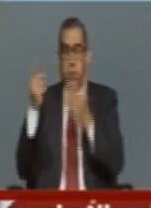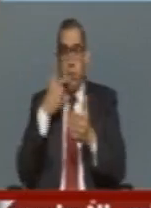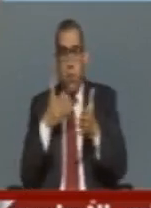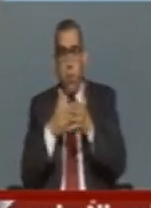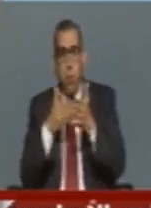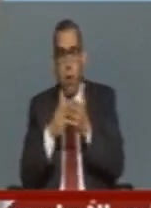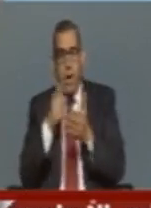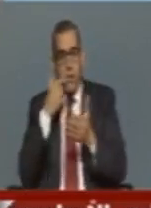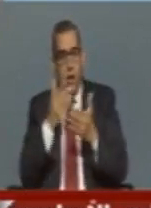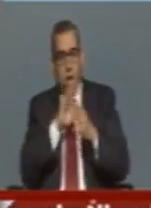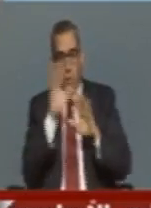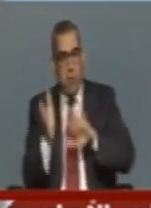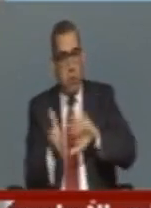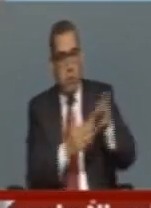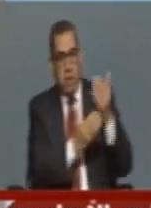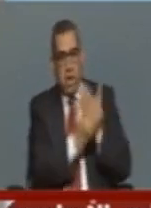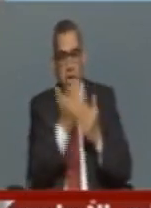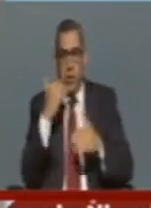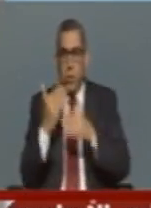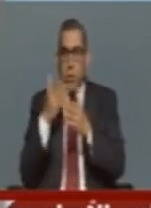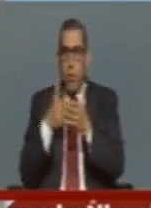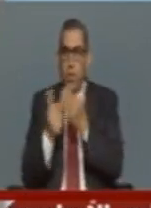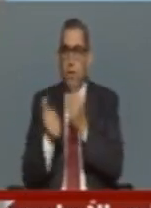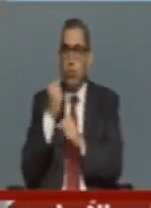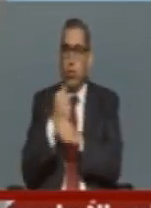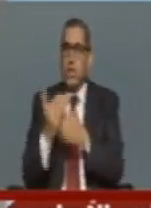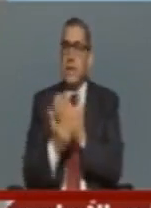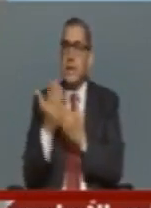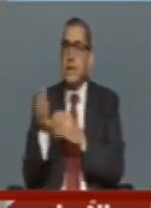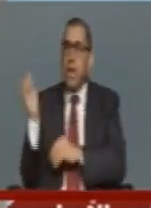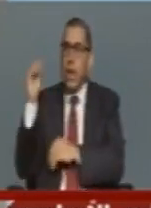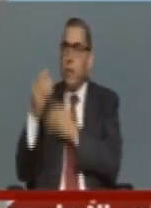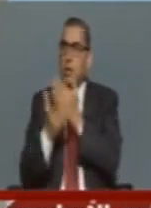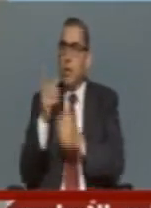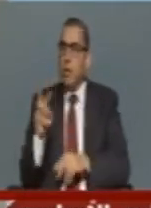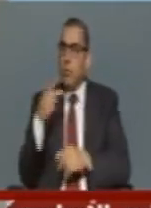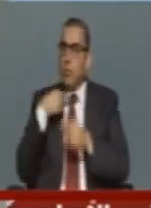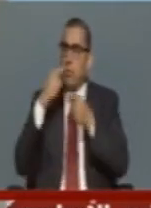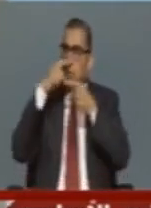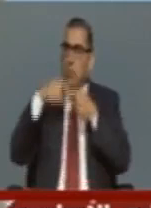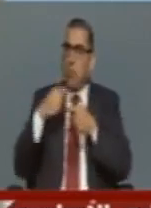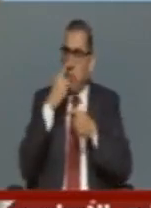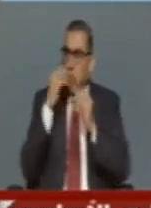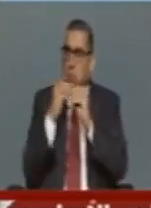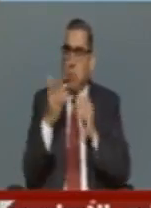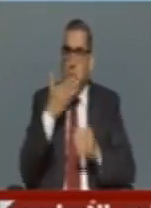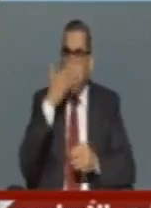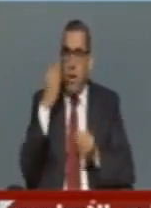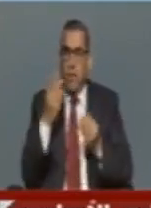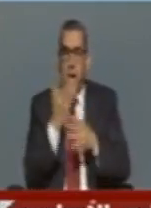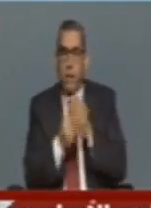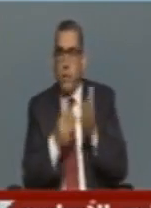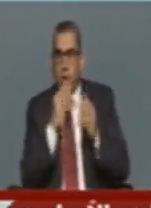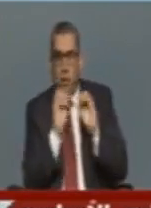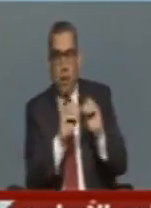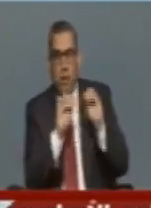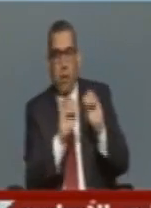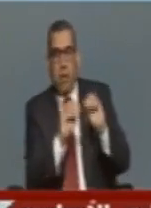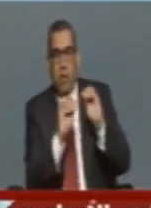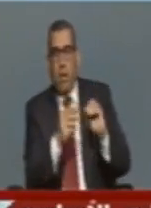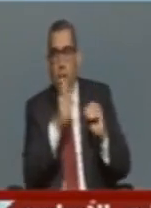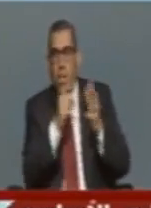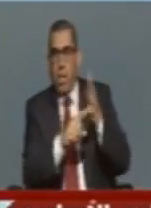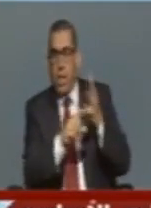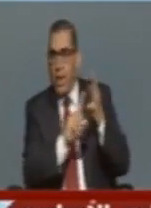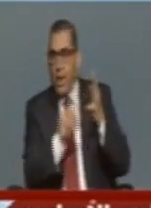وظائف هتطلع، فما عادش موضوع أن احنا يبقى عندنا مناهج تبقى نحفظ الولاد معلومات، لا، الموضوع هيبقى مختلف